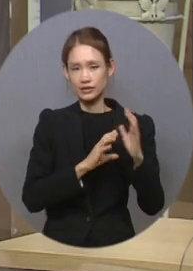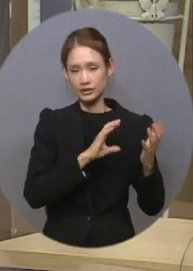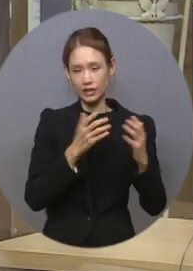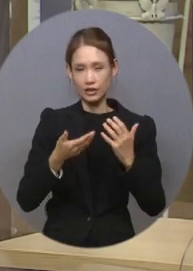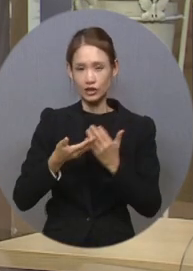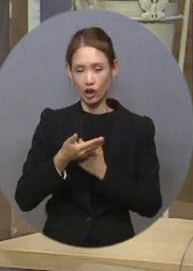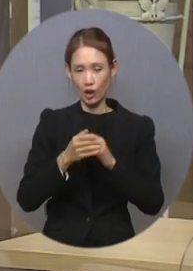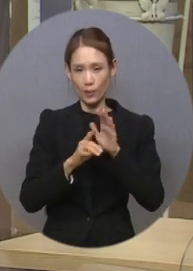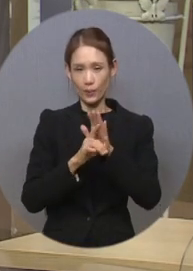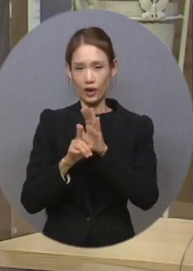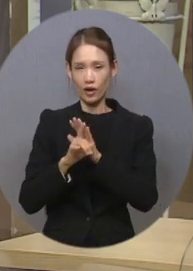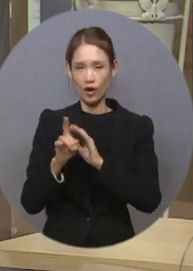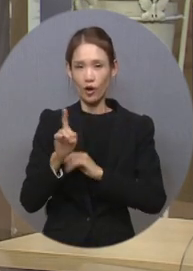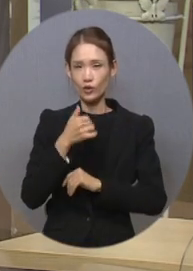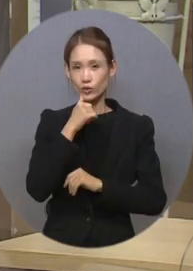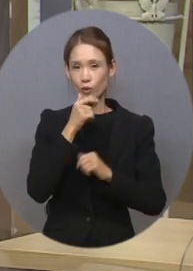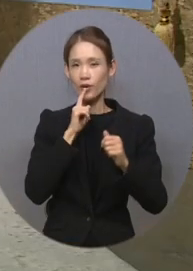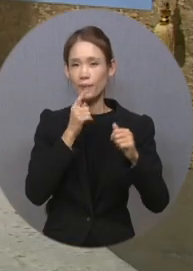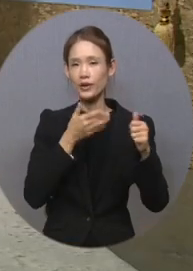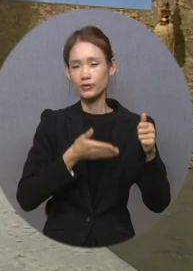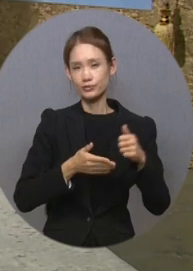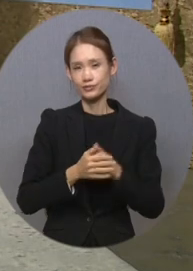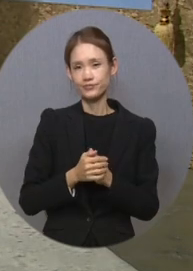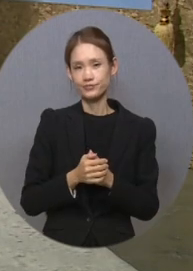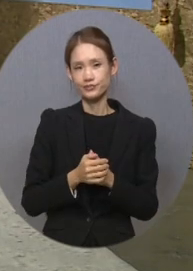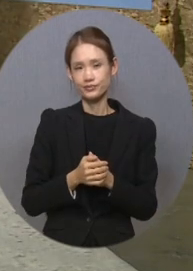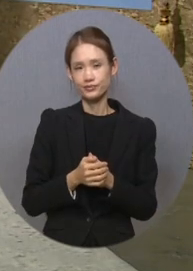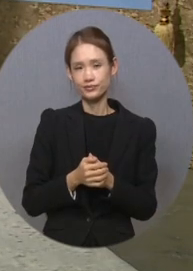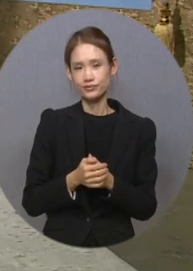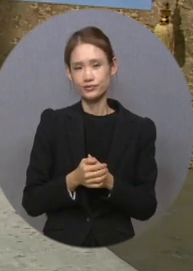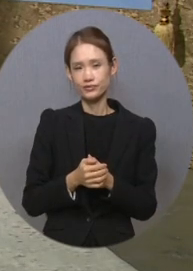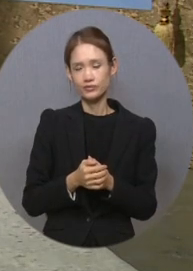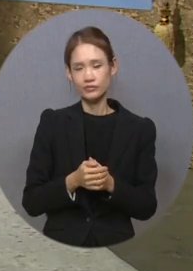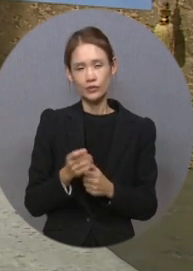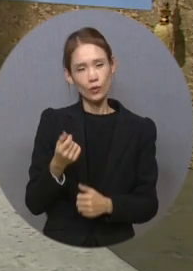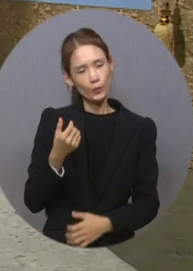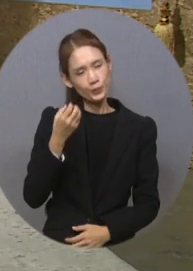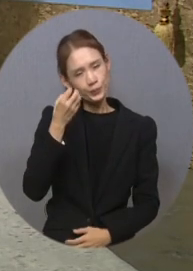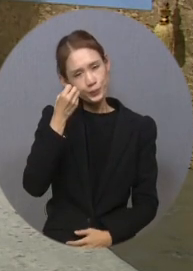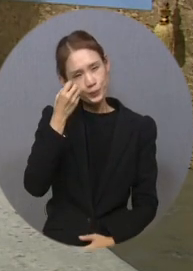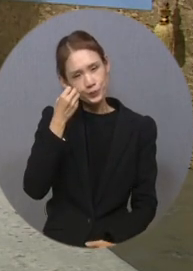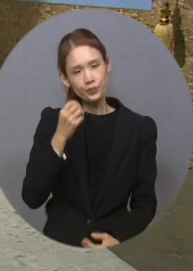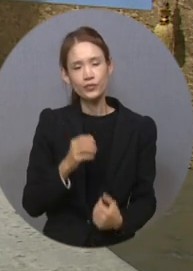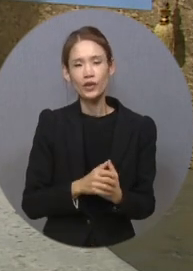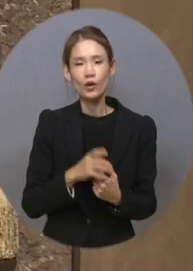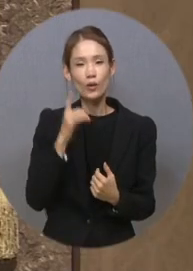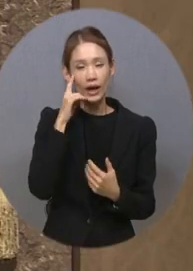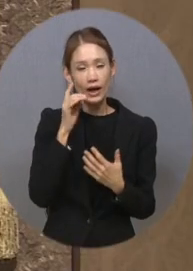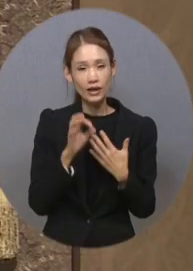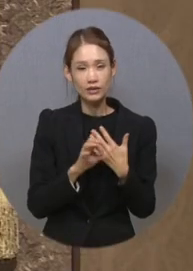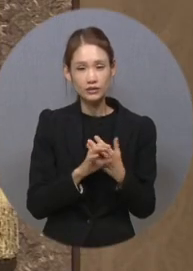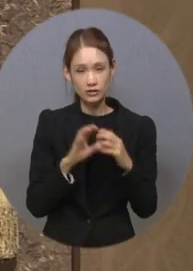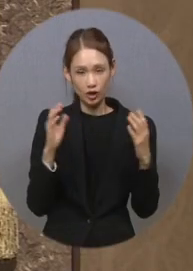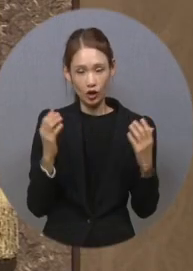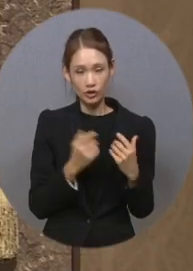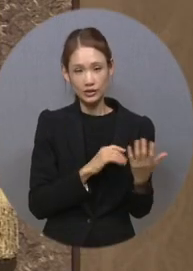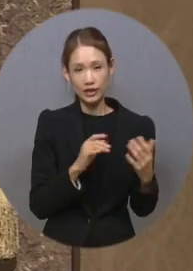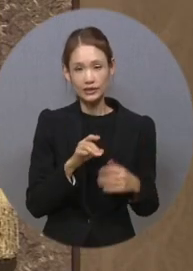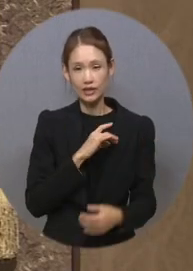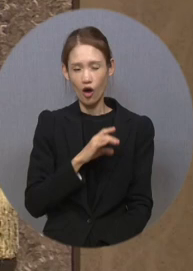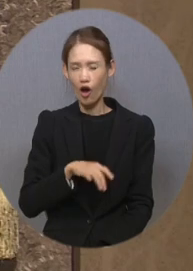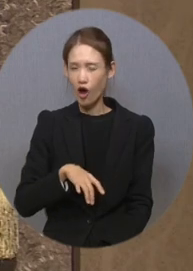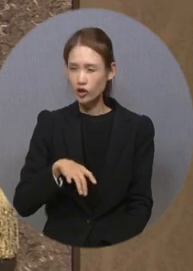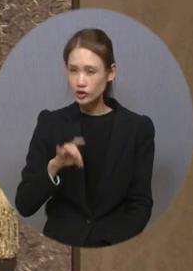좀 어떤 것인지 소개 말씀 부탁드리겠습니다. 네. 우선 좀 생소할 겁니다. 네. 왜 그러냐면은 전 세계에서 처음으로